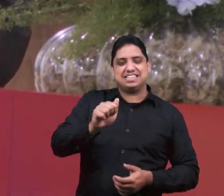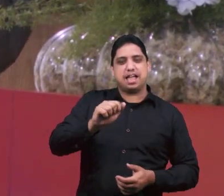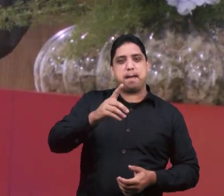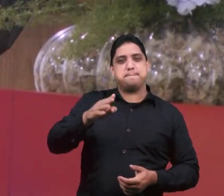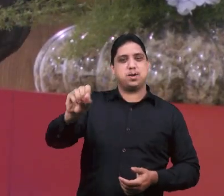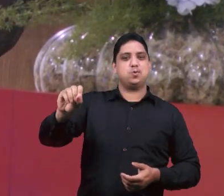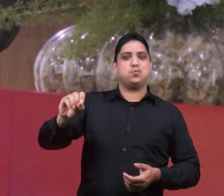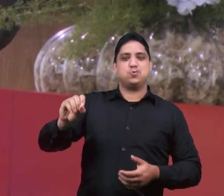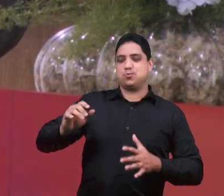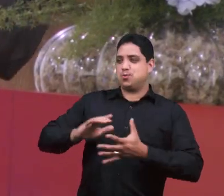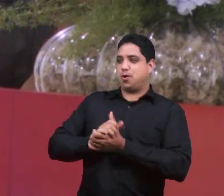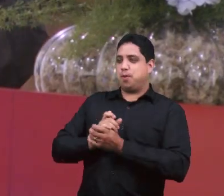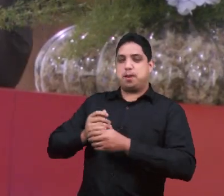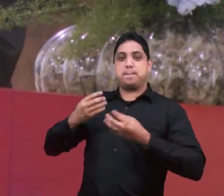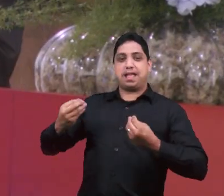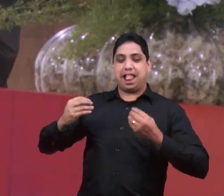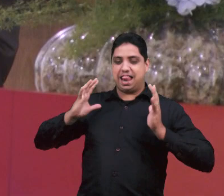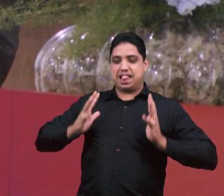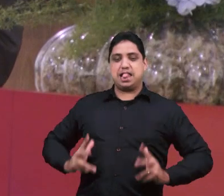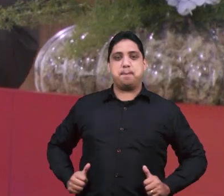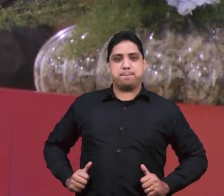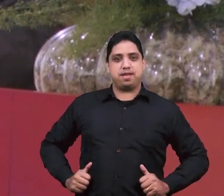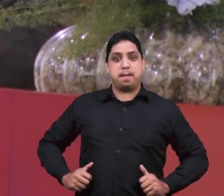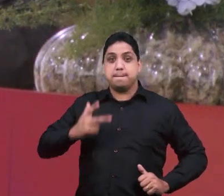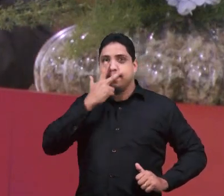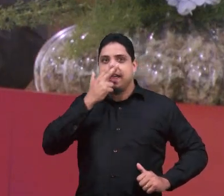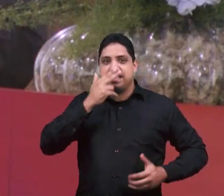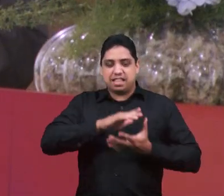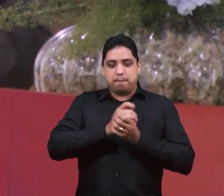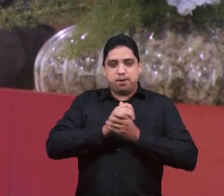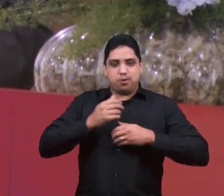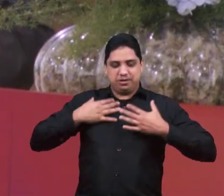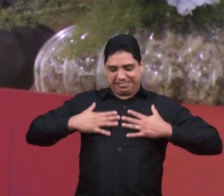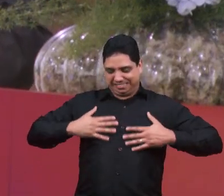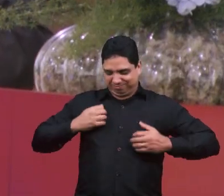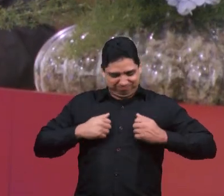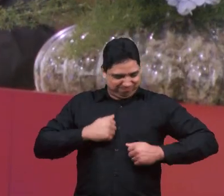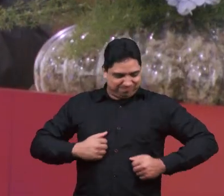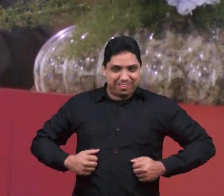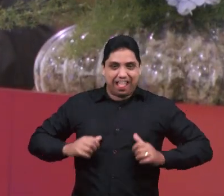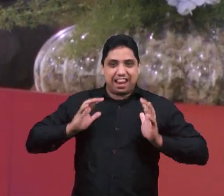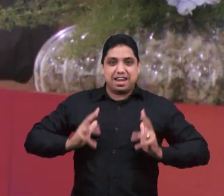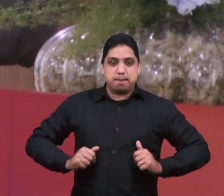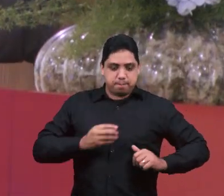Il a acheté son programme, voilà. Donc, mes frères, religion,